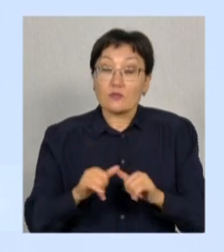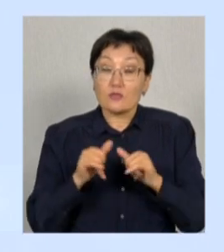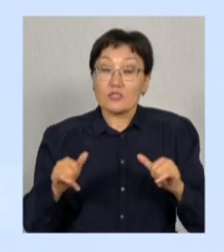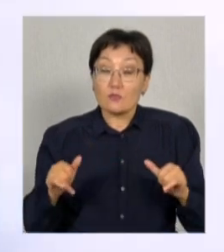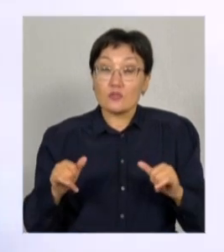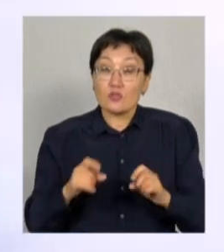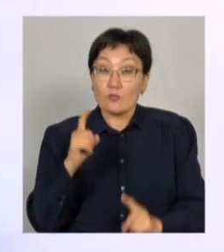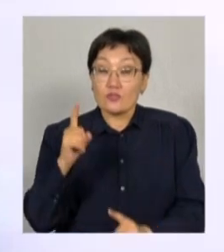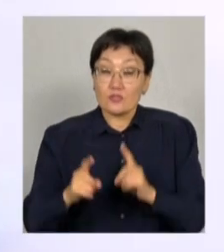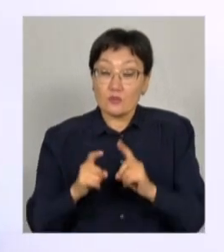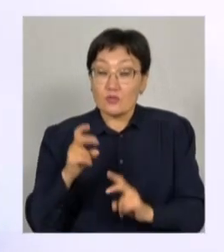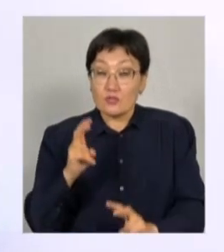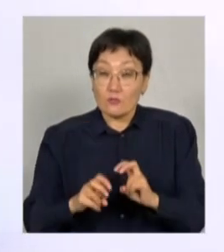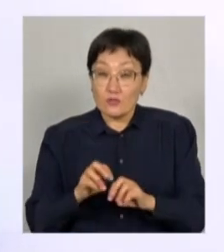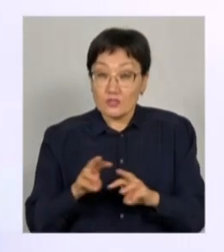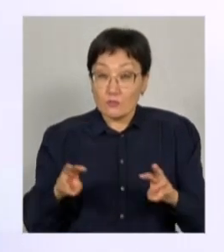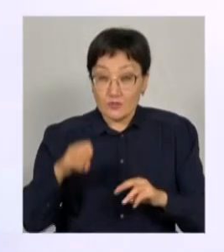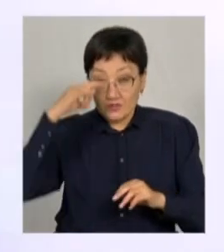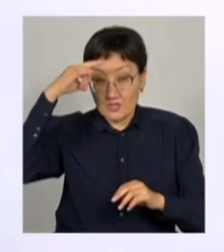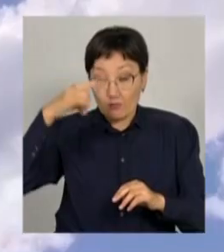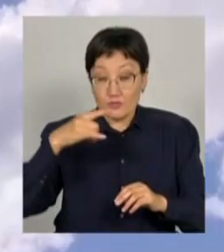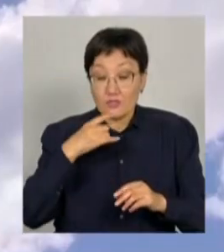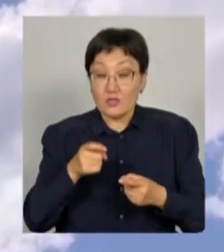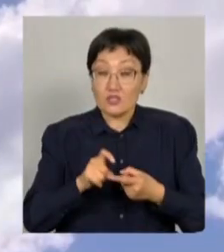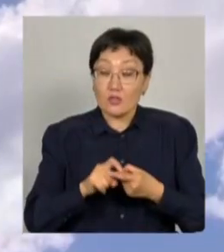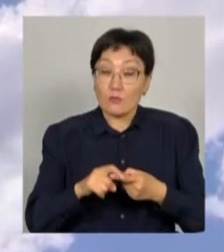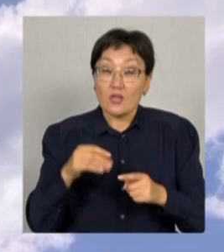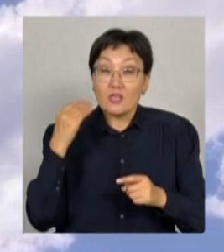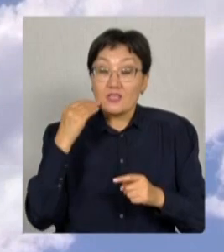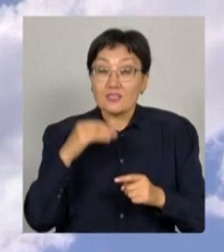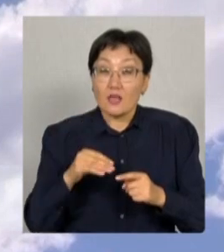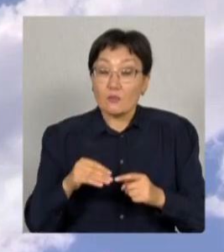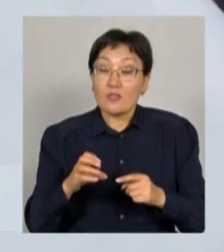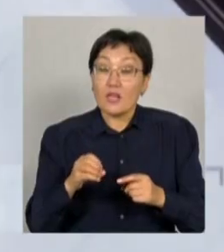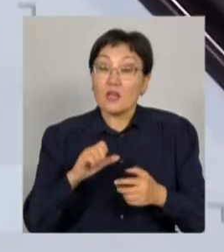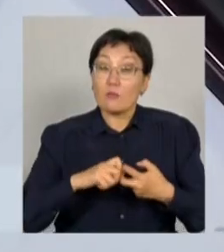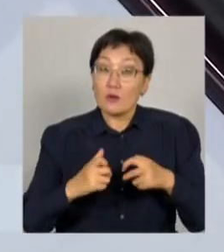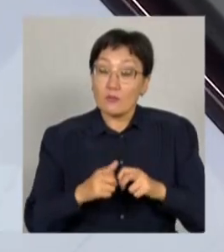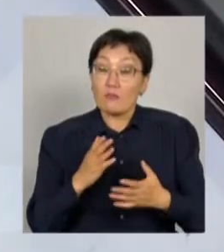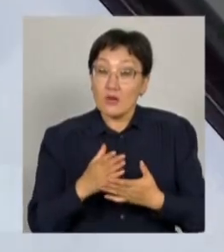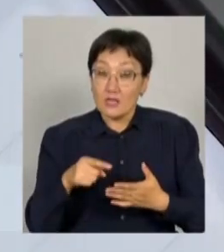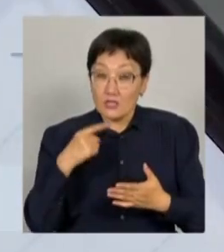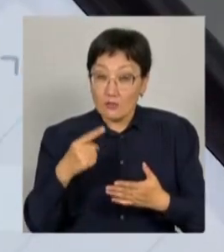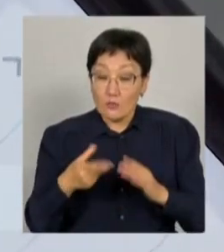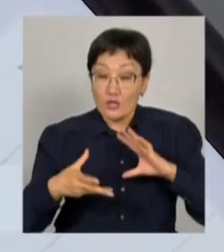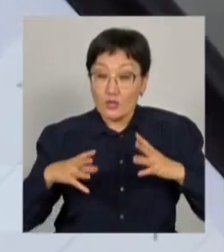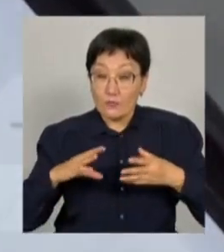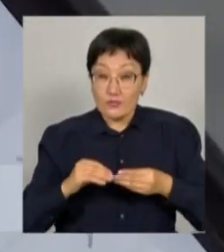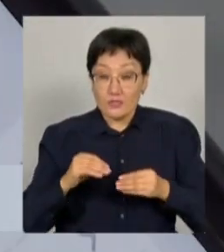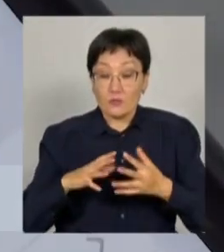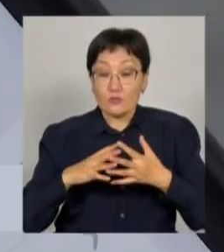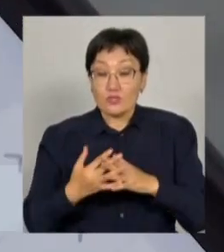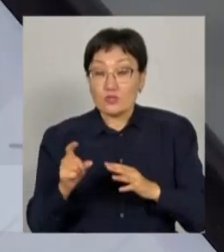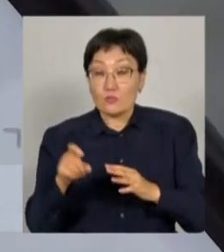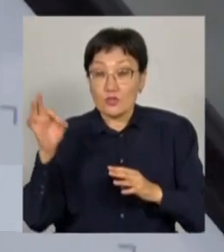инновациялар және аэроғарыш өнеркәсібі министрі елдегі байланыс сапасында әлі кемшілік бар екенін де мойындады. Жалпы алғанда елді